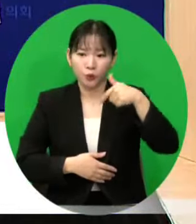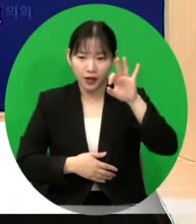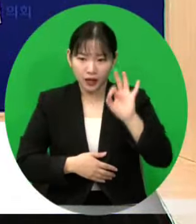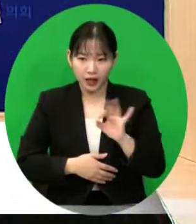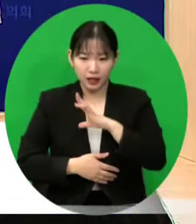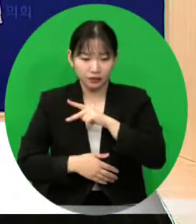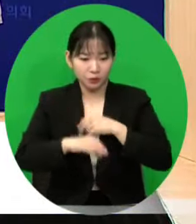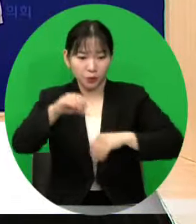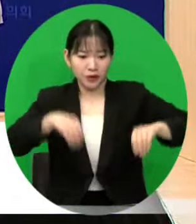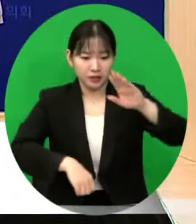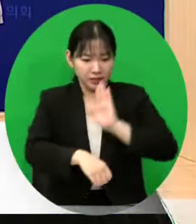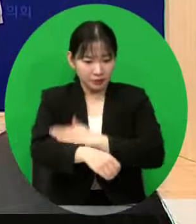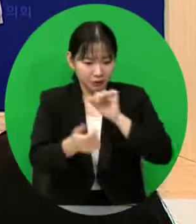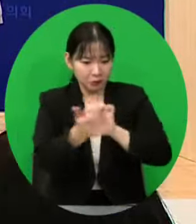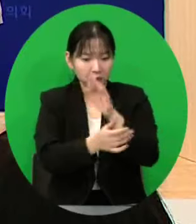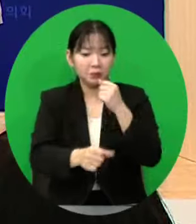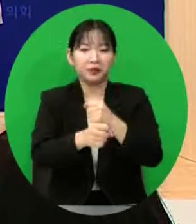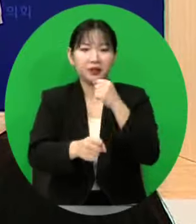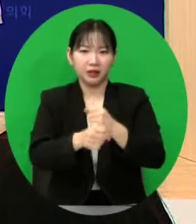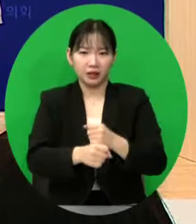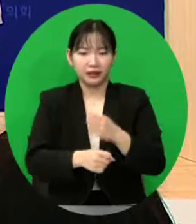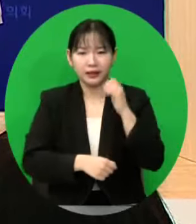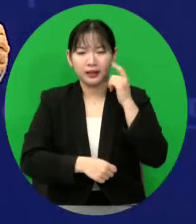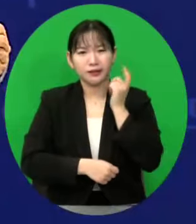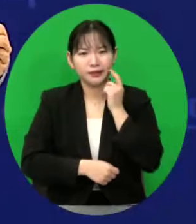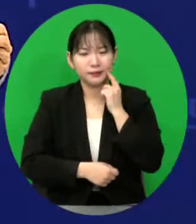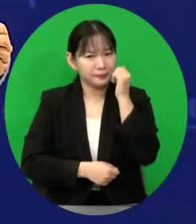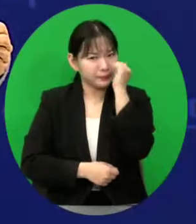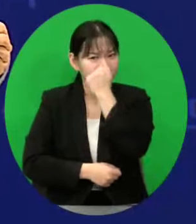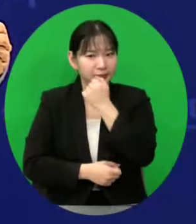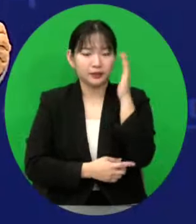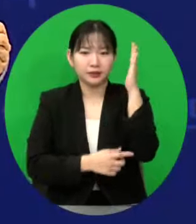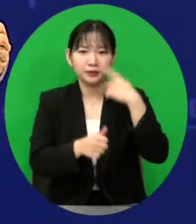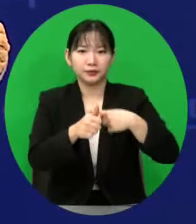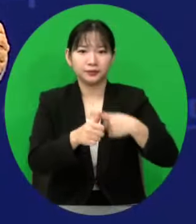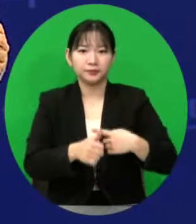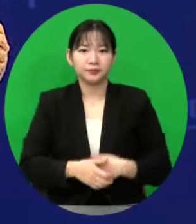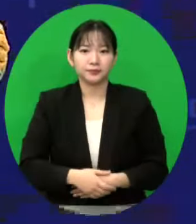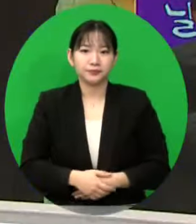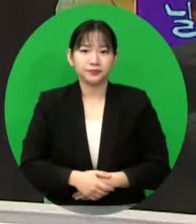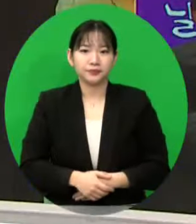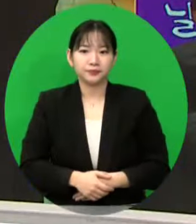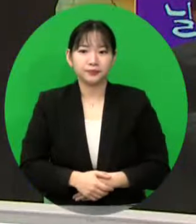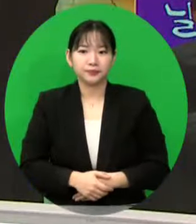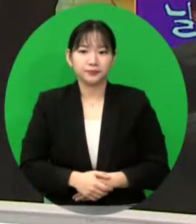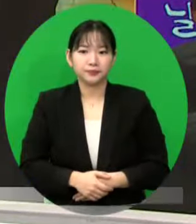소동을 일으켰다고 파렴치하게 거짓말하고 있다고 비판했습니다.